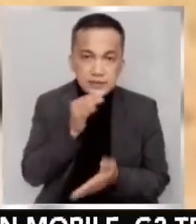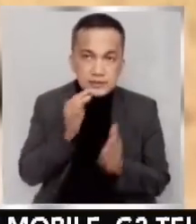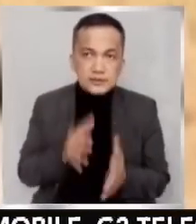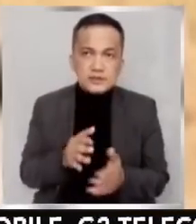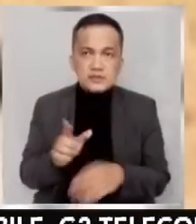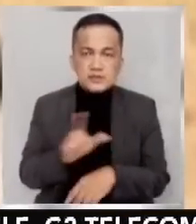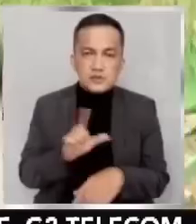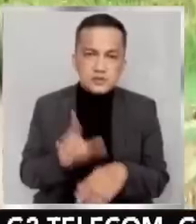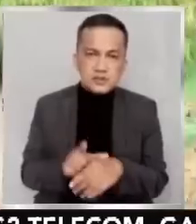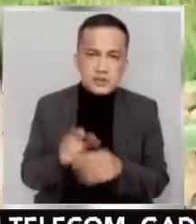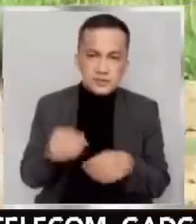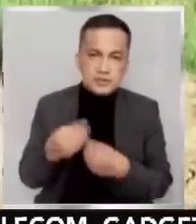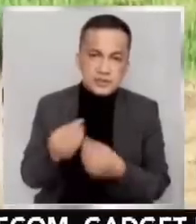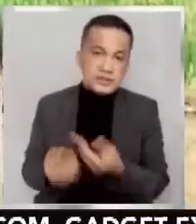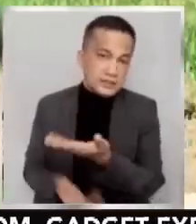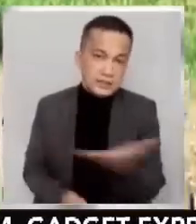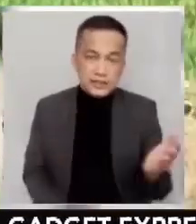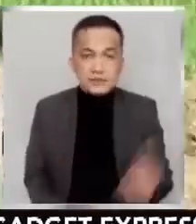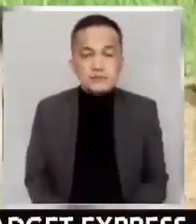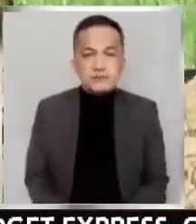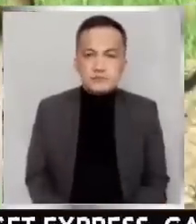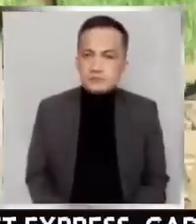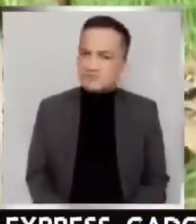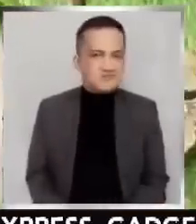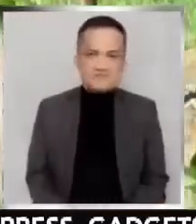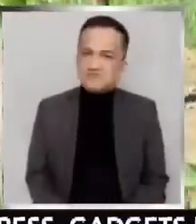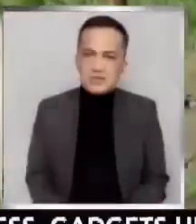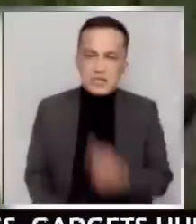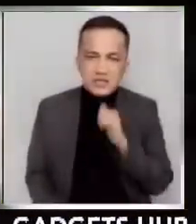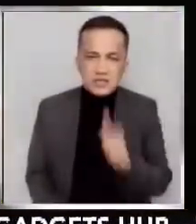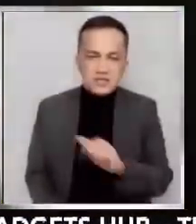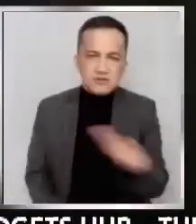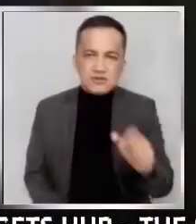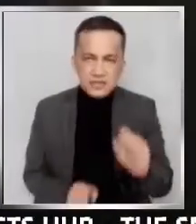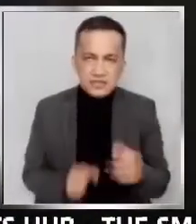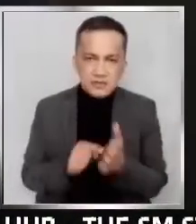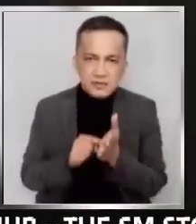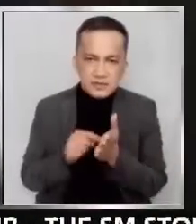inaward sa kanila. Pero hindi lahat kinakayang makabayad.